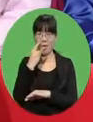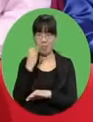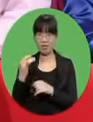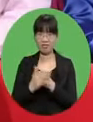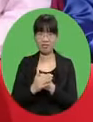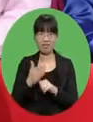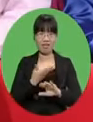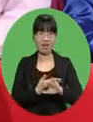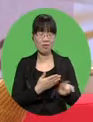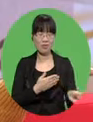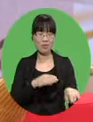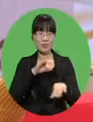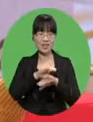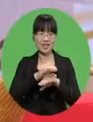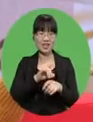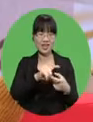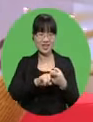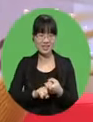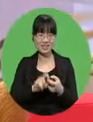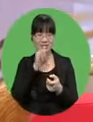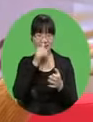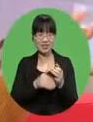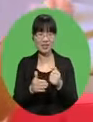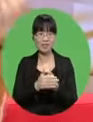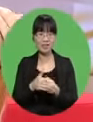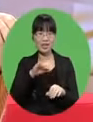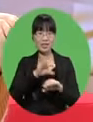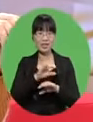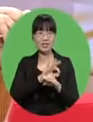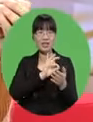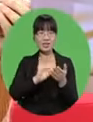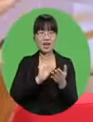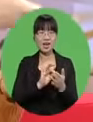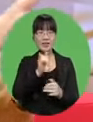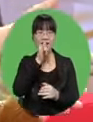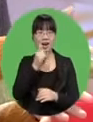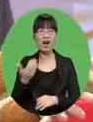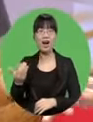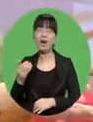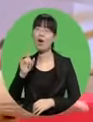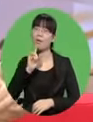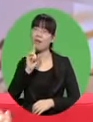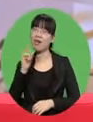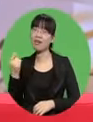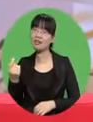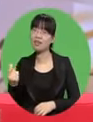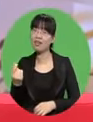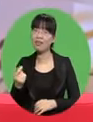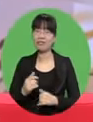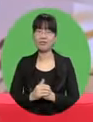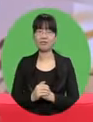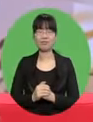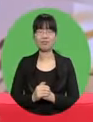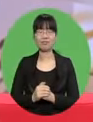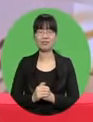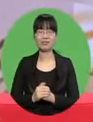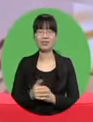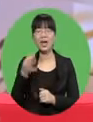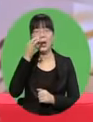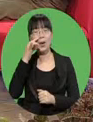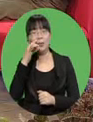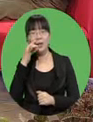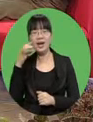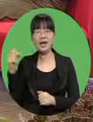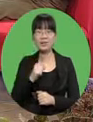게 아이들이 자동차에 관심이 많으니까 자동차를 이용해서 아까도 그쵸, 말씀하셨잖아요. 아까 제가 얘기했던 네. 그렇죠.